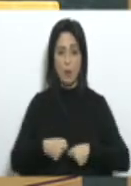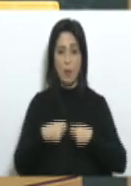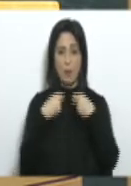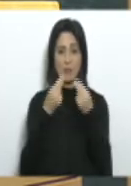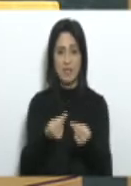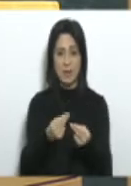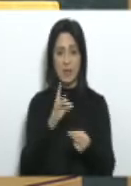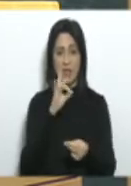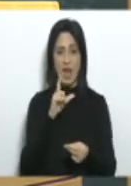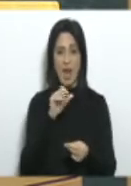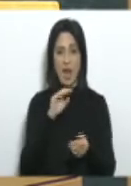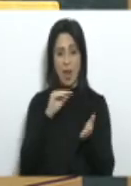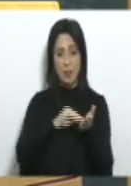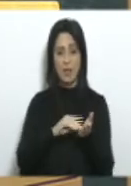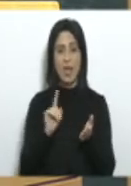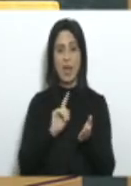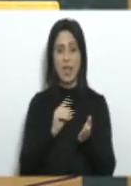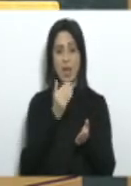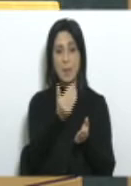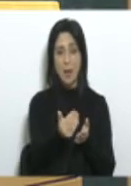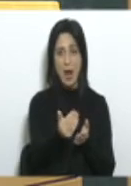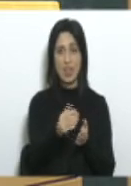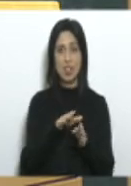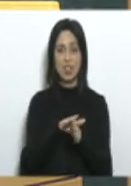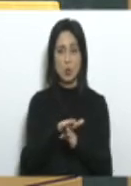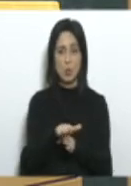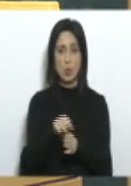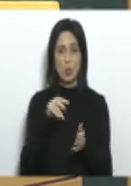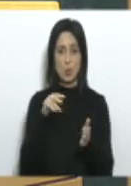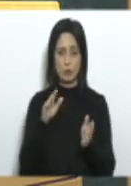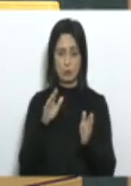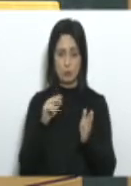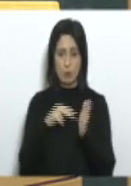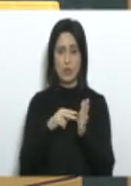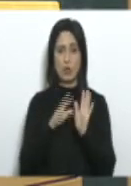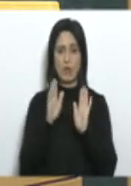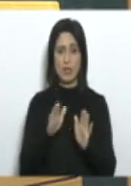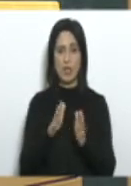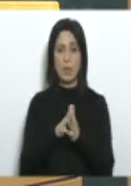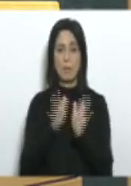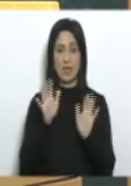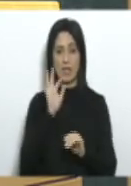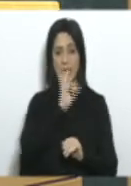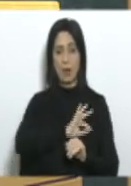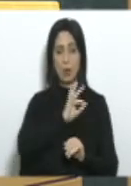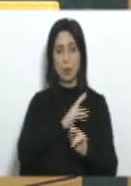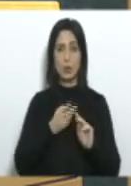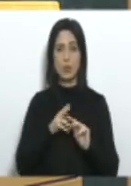მიცემული რეგლამენტით, რათა მათ სრულყოფილად გაცილებით უფრო მეტად გამოიყენონ